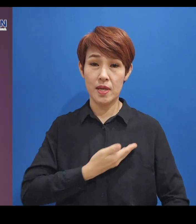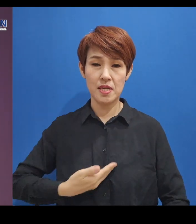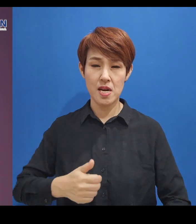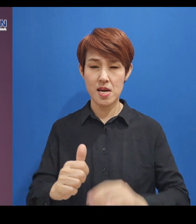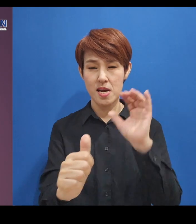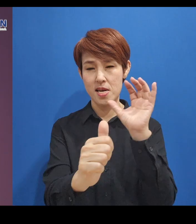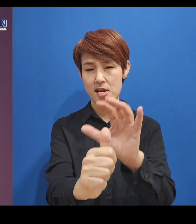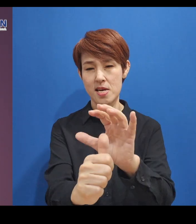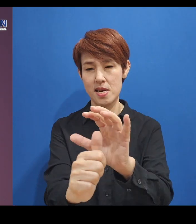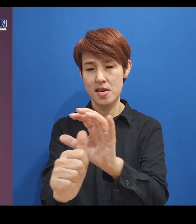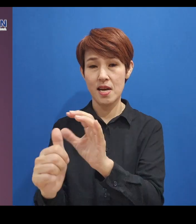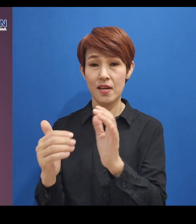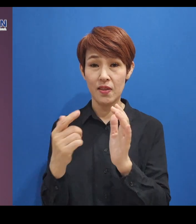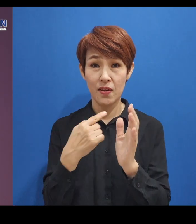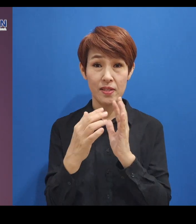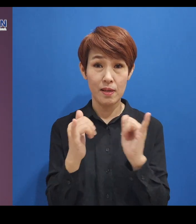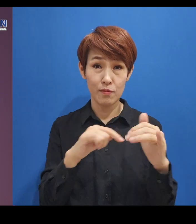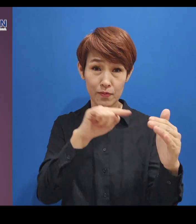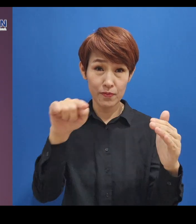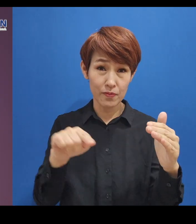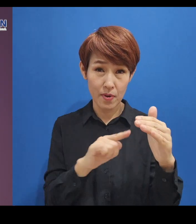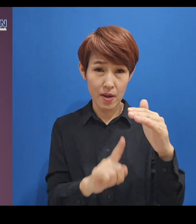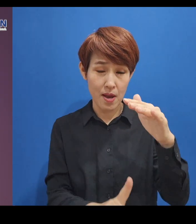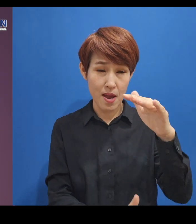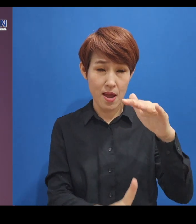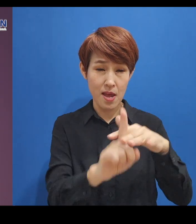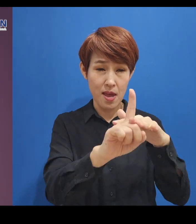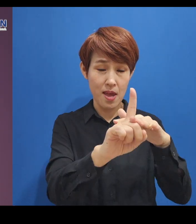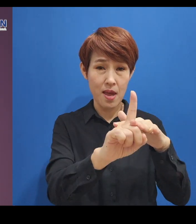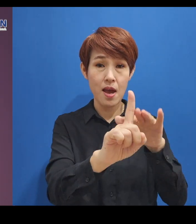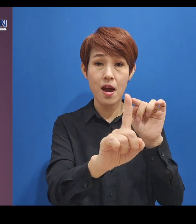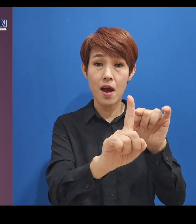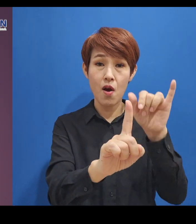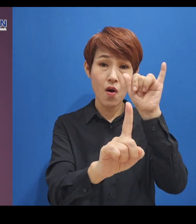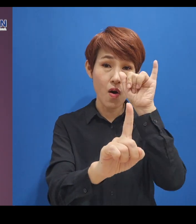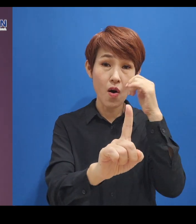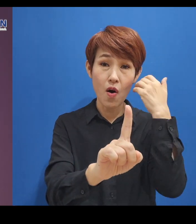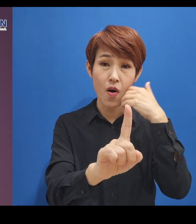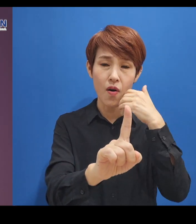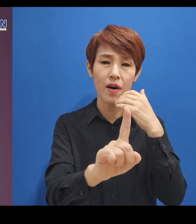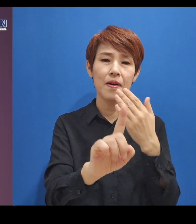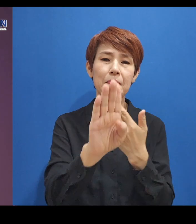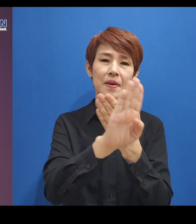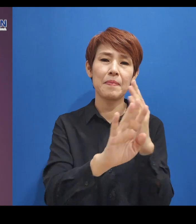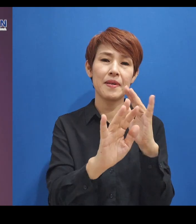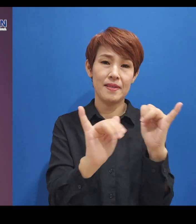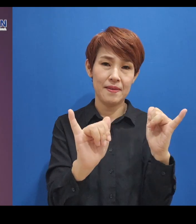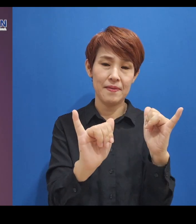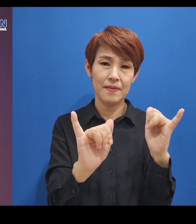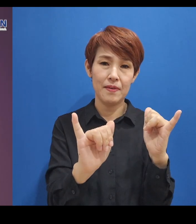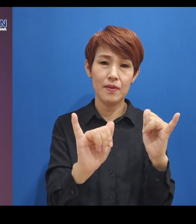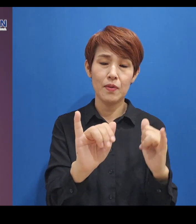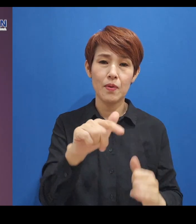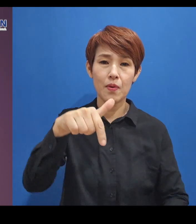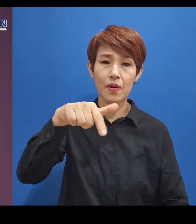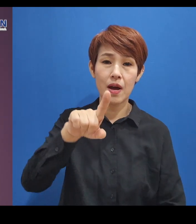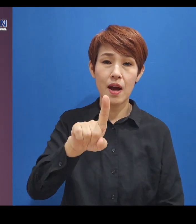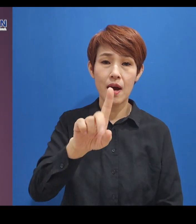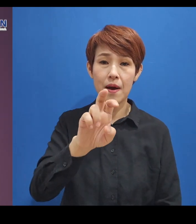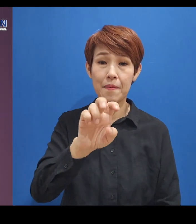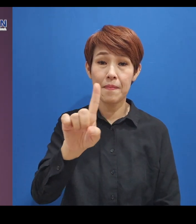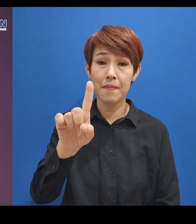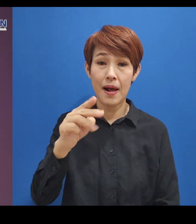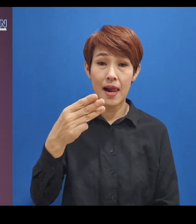공회원 가운데 군계 일학 같은 한 사람이 있었습니다. 그는 바리새파였고 이름은